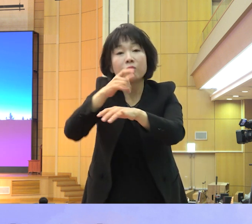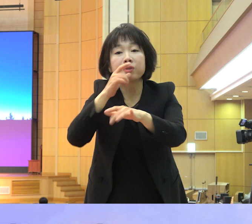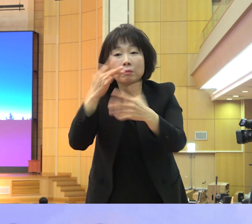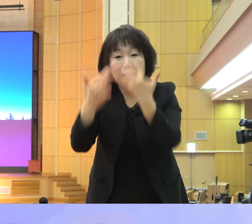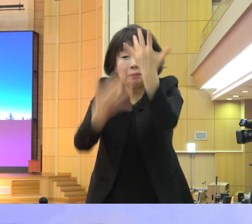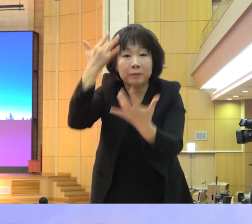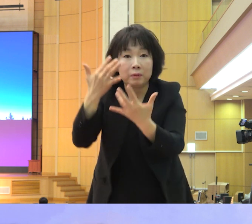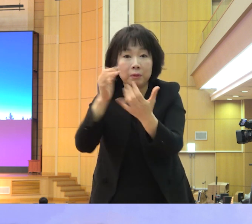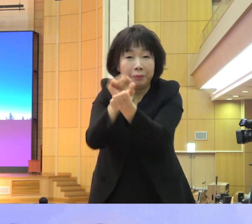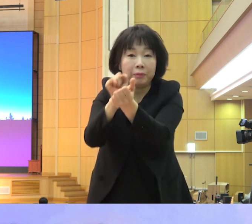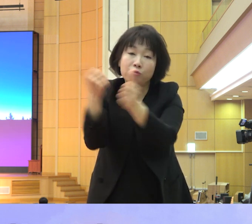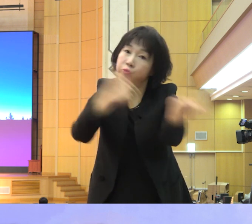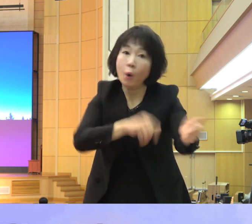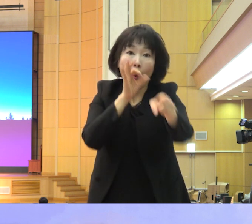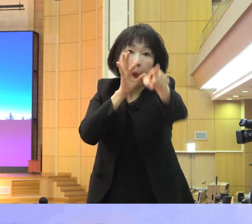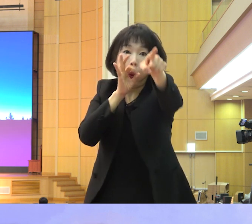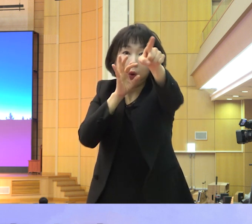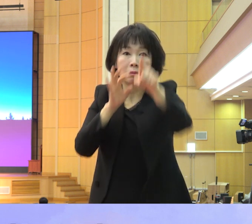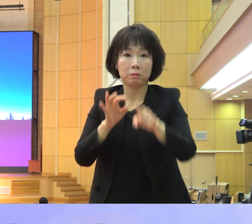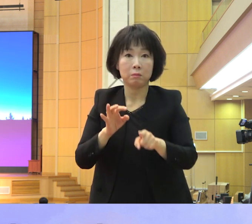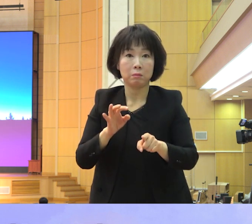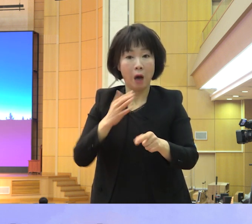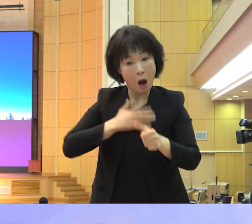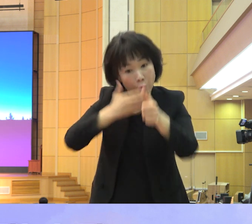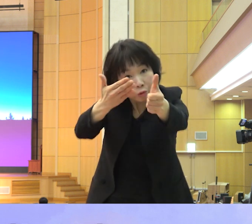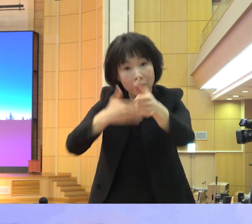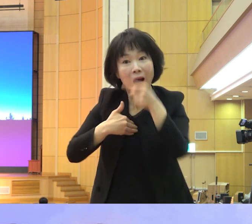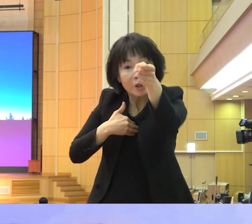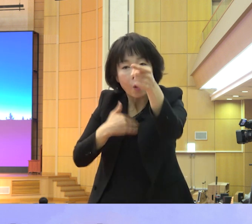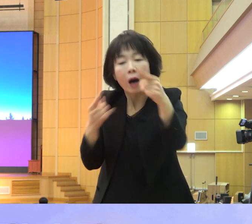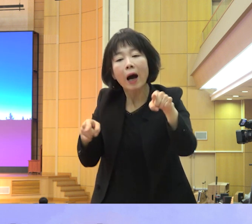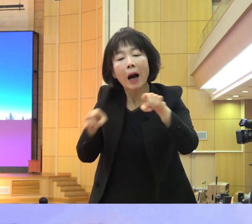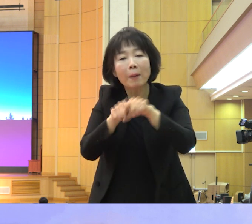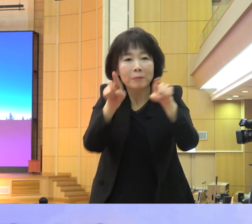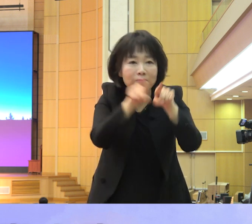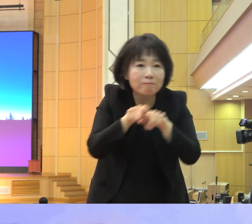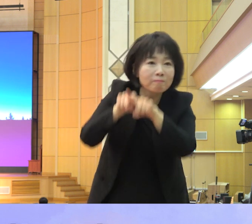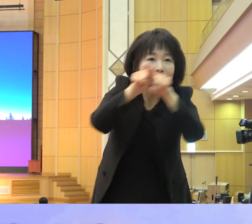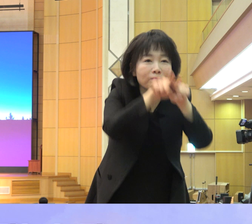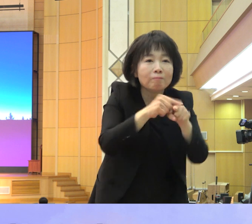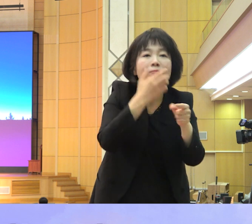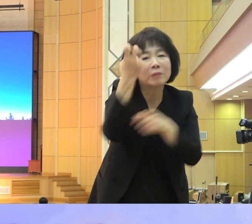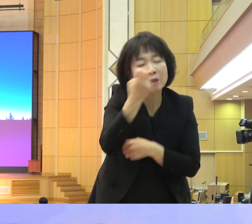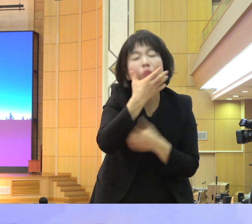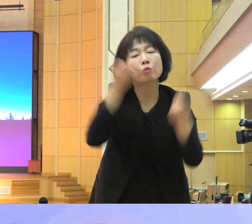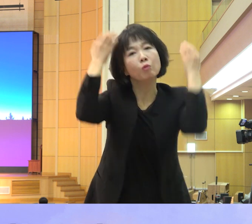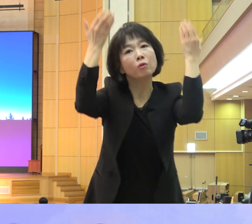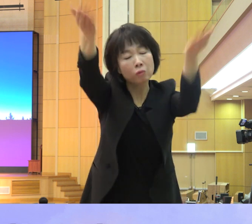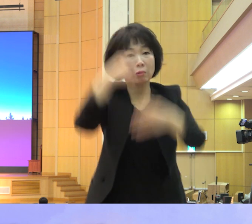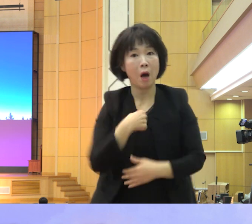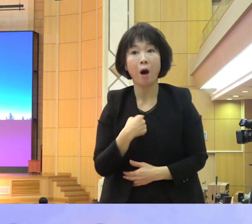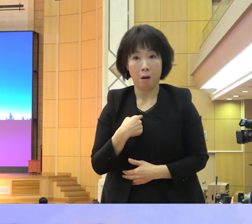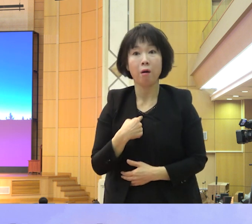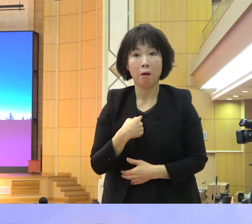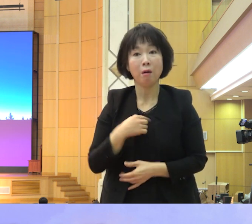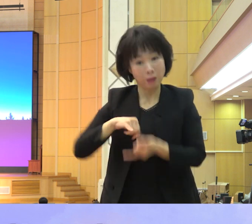사르지 못하리라. 하나님께서는 그렇게 함께 하시고 지켜주시고 축복해 주시는데